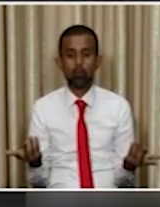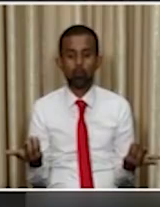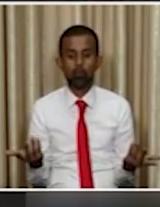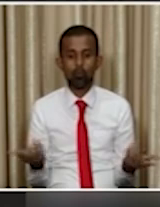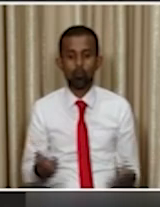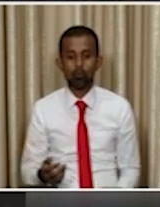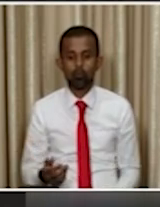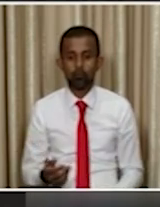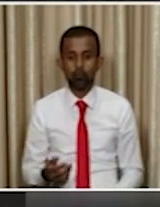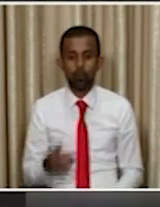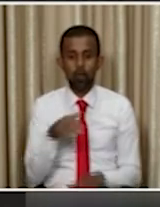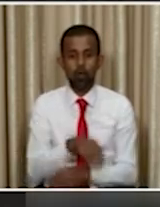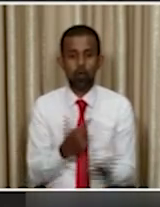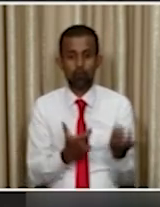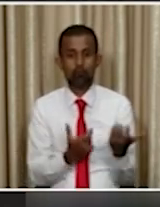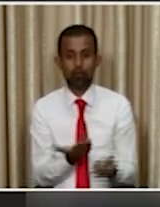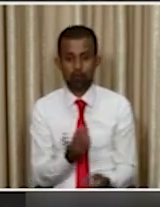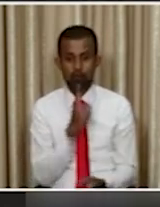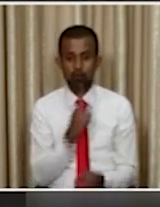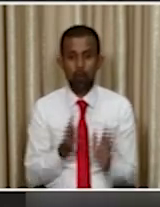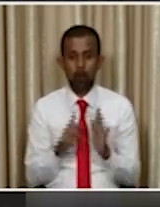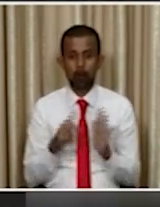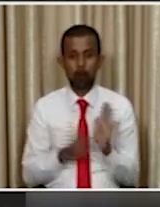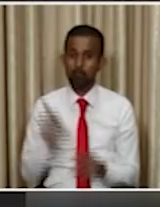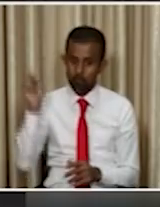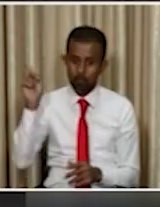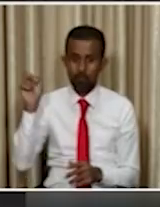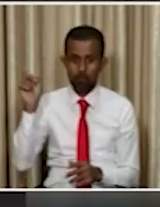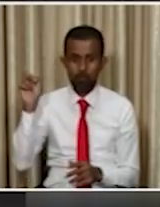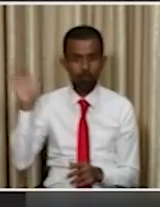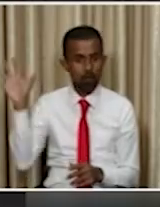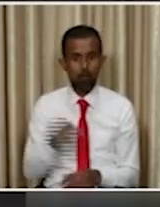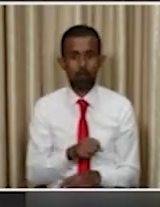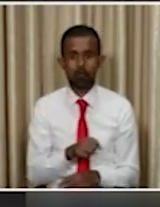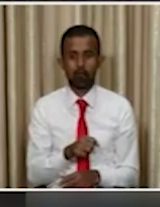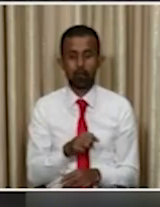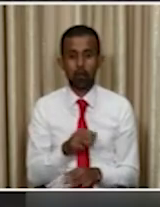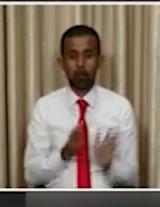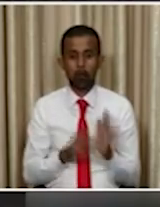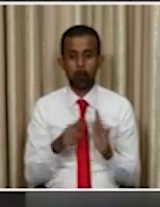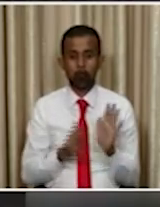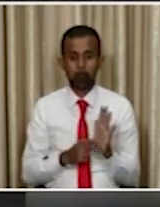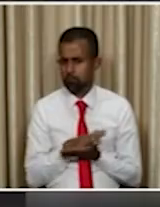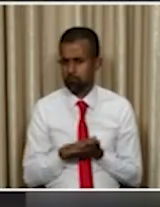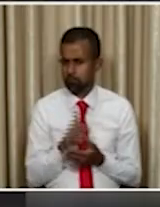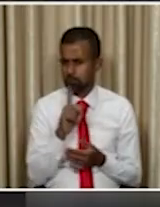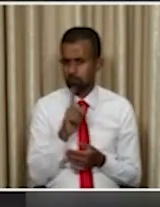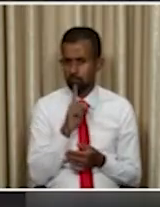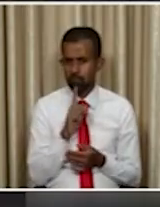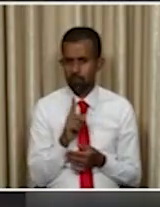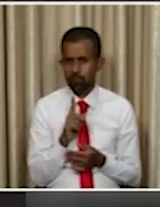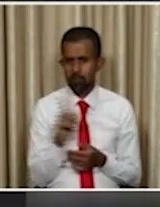හොයන්නේ? අලිවැඩි ටික ඉල්ලුවහම කියනවා මින්නේරියට ගිහිල්ලා අරන් එන්න කියලා. මින්නේරියට ගිහින් අලිවැඩිල්ල අරන් එනකන් අලියා ඉන්නවද?